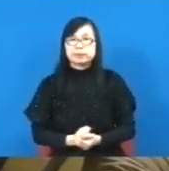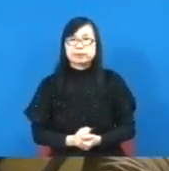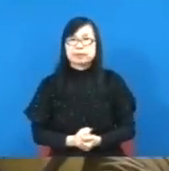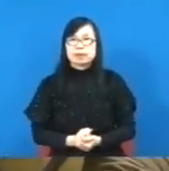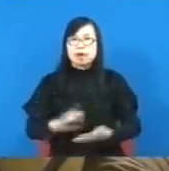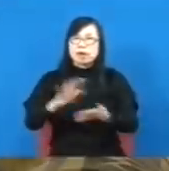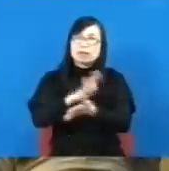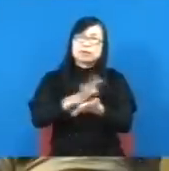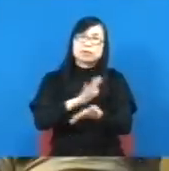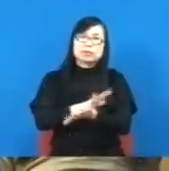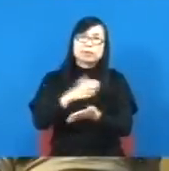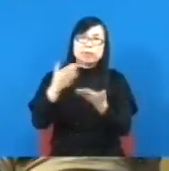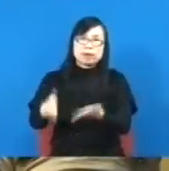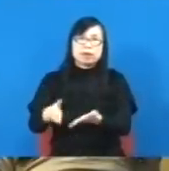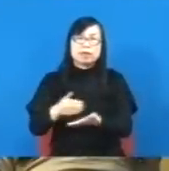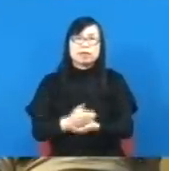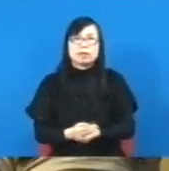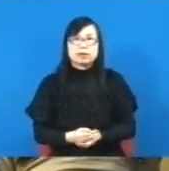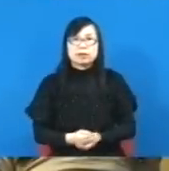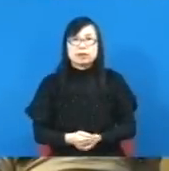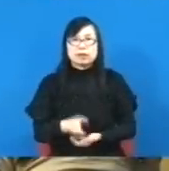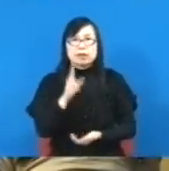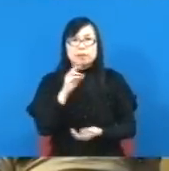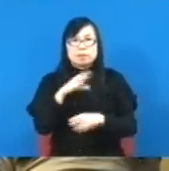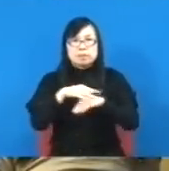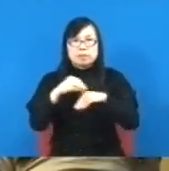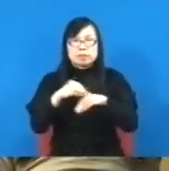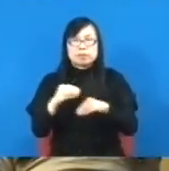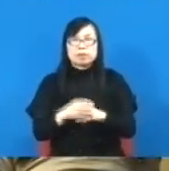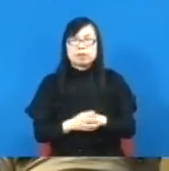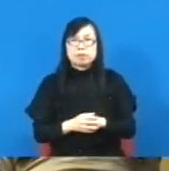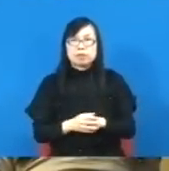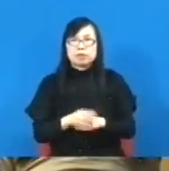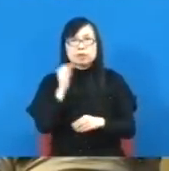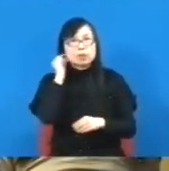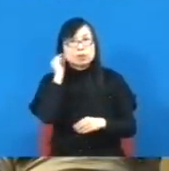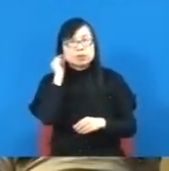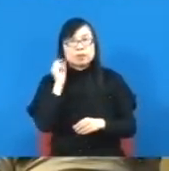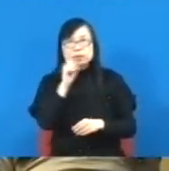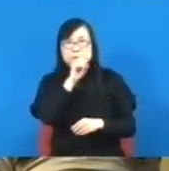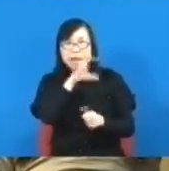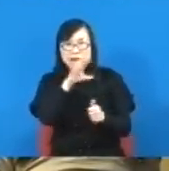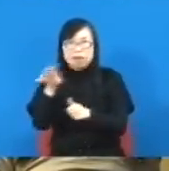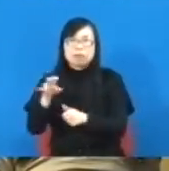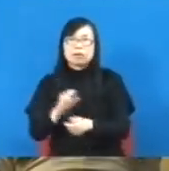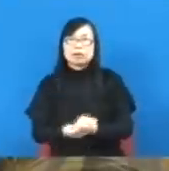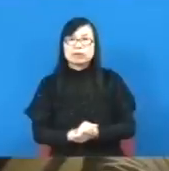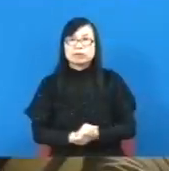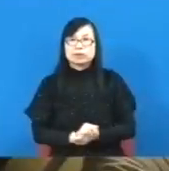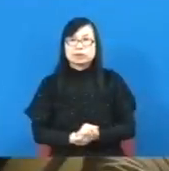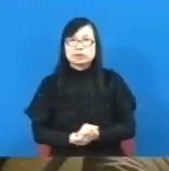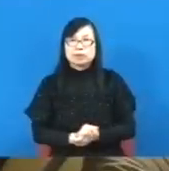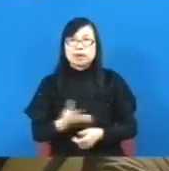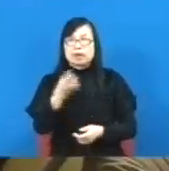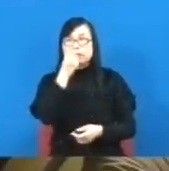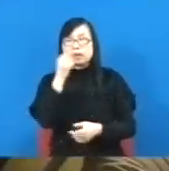經驗空降下去咯。 是啦。 那時候 Miss Mo 都吵過他。 是啦。那他降下去做什麼呢？你有什麼理由？你老闆啊，你會不會我現在我說